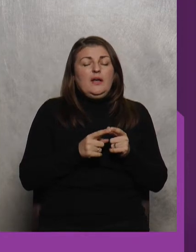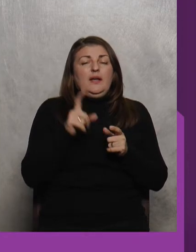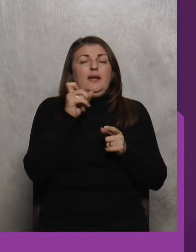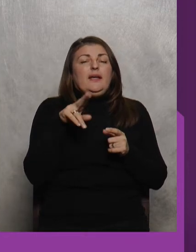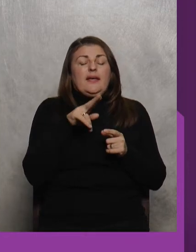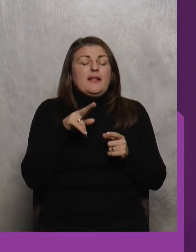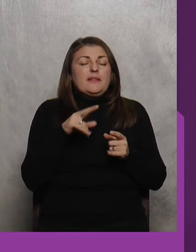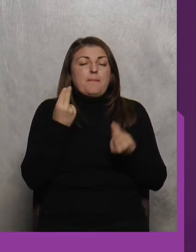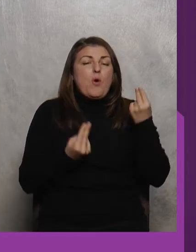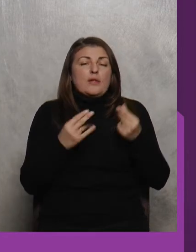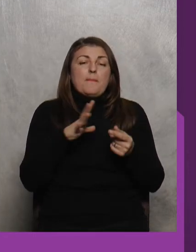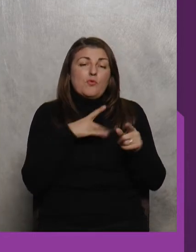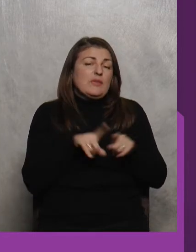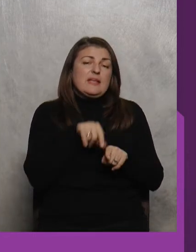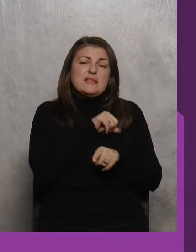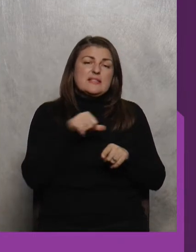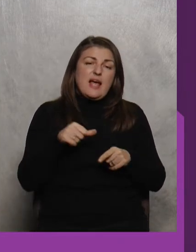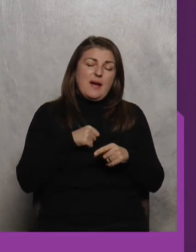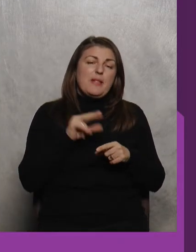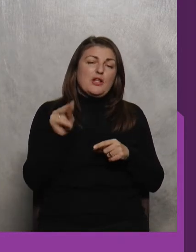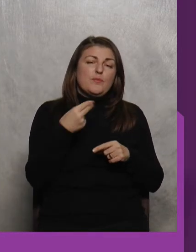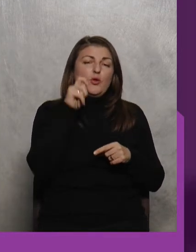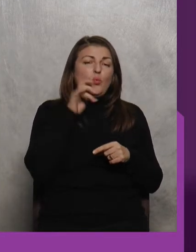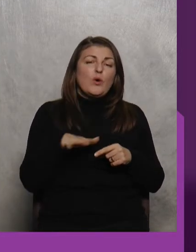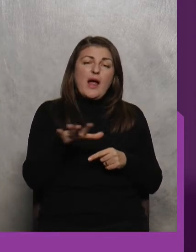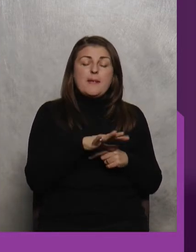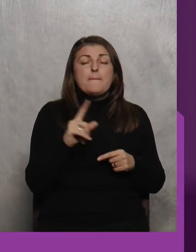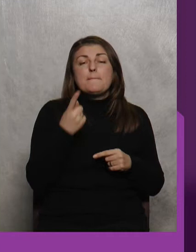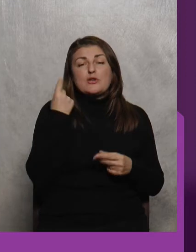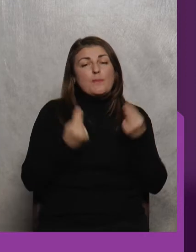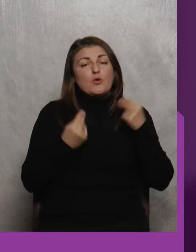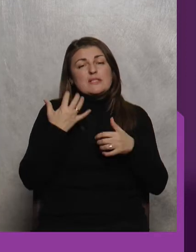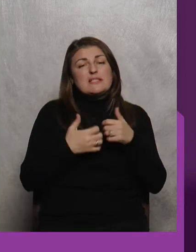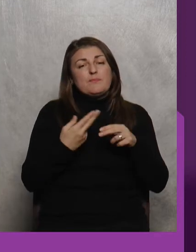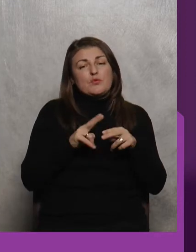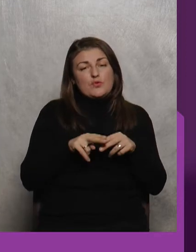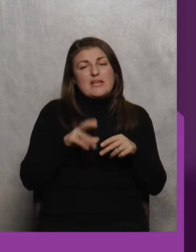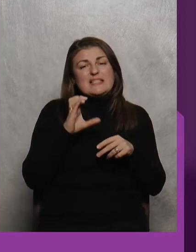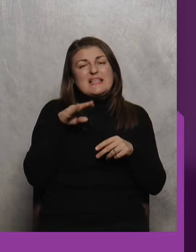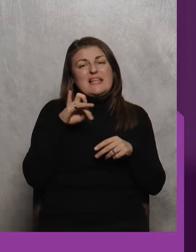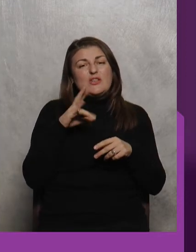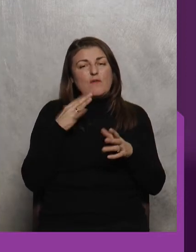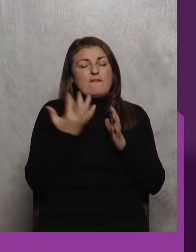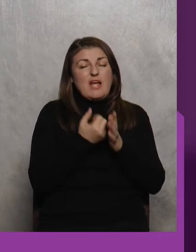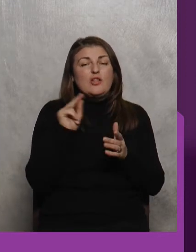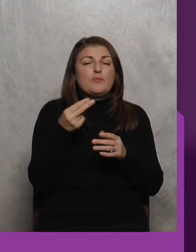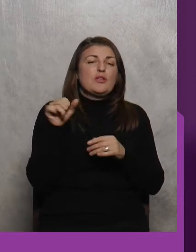хід поєдинку був такий самий і на чемпіонаті України. Перший поєдинок Стрільцова виграла і на чемпіонаті Європи. Відповідно,